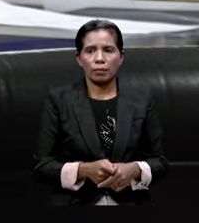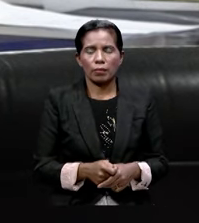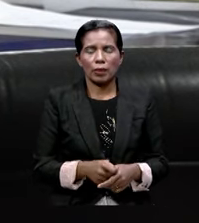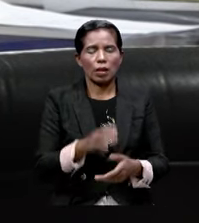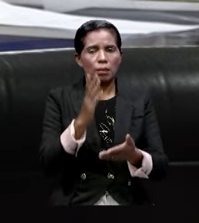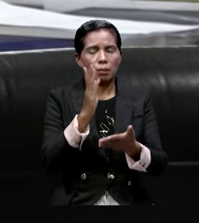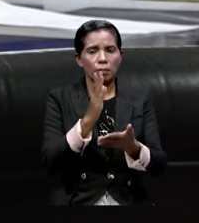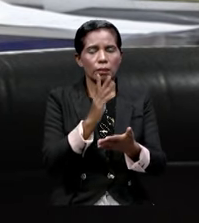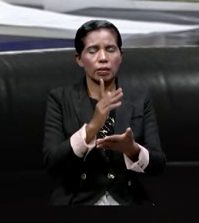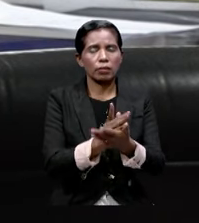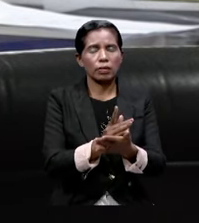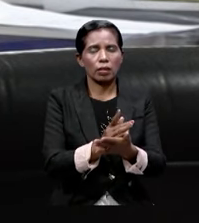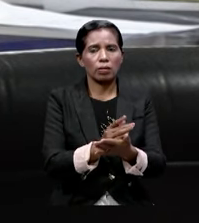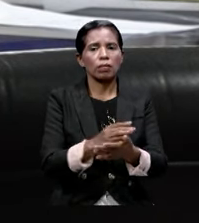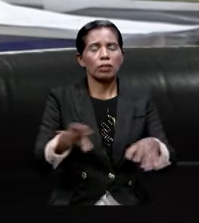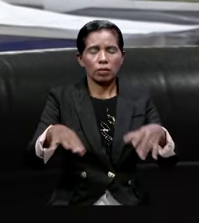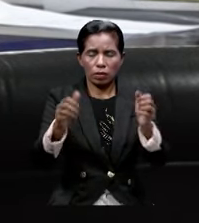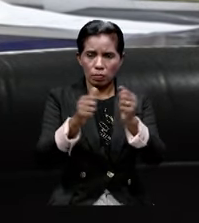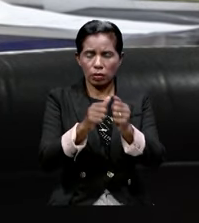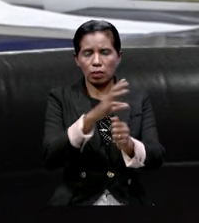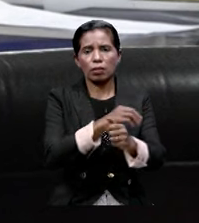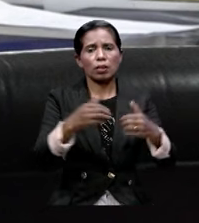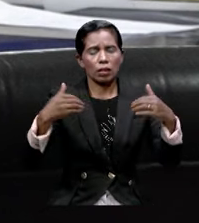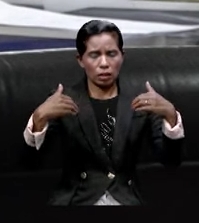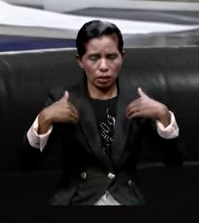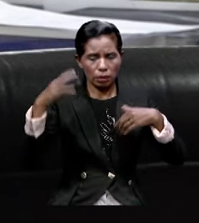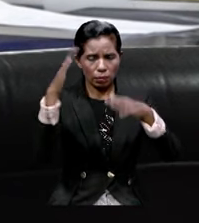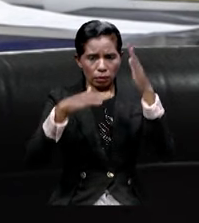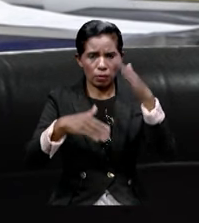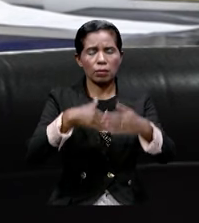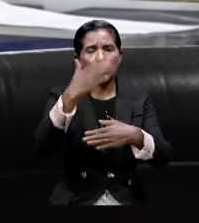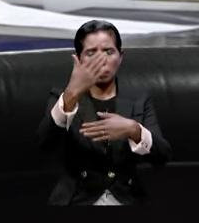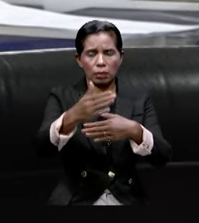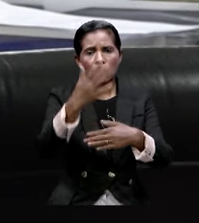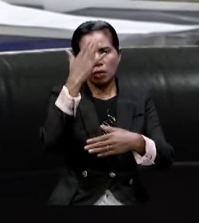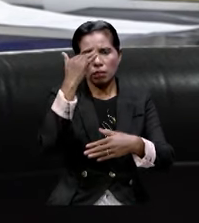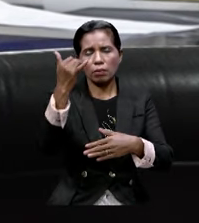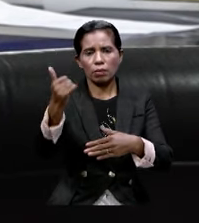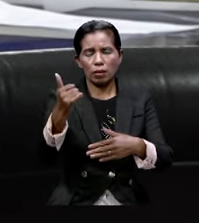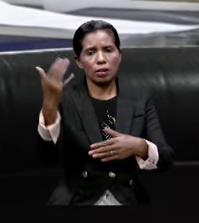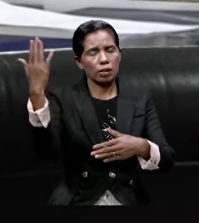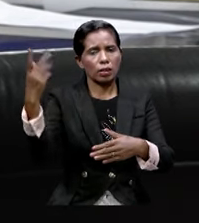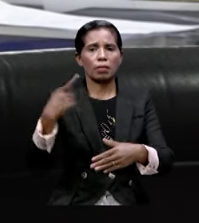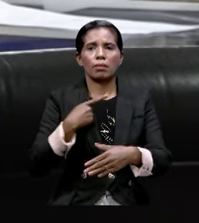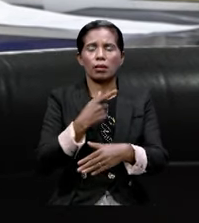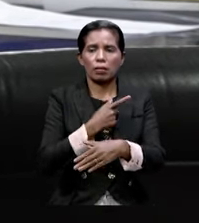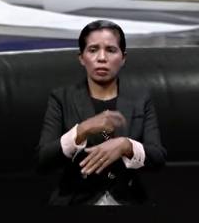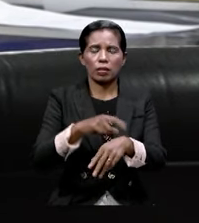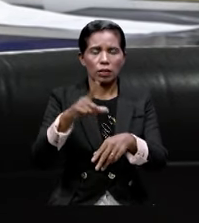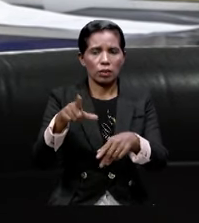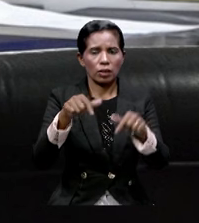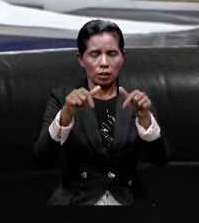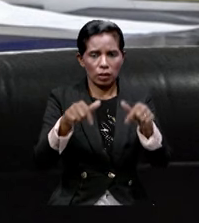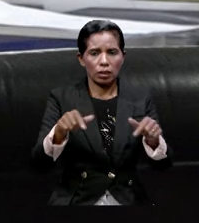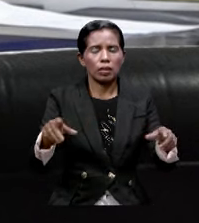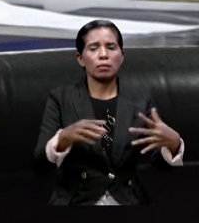Prevensaun no kooperasaun. Hoida ne, hamusu kestaun tuir mai ne, tamasaun maka iha uma fukun parlamento nasional ida ne, liliu